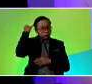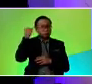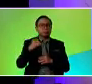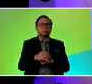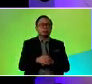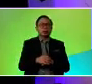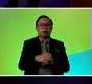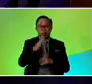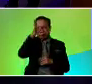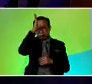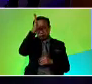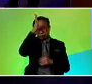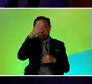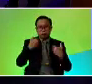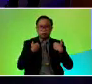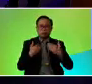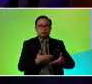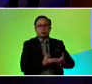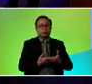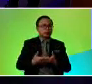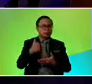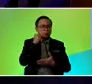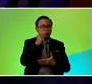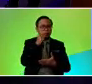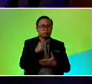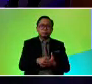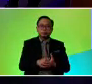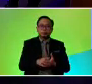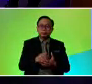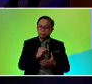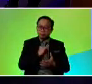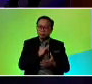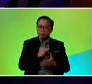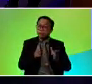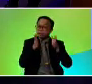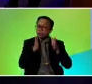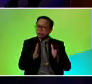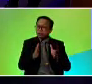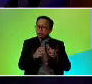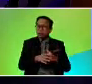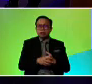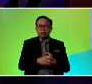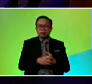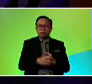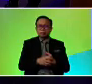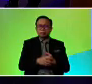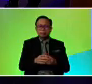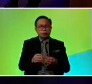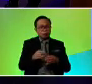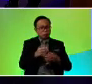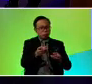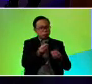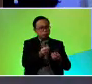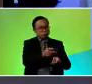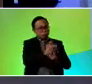ayah oke Ada anak perempuan Oke saya adalah orang yang Ivan pinjam duit